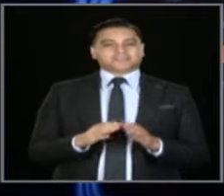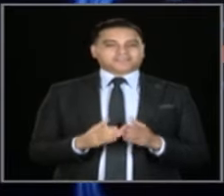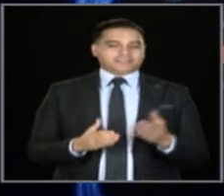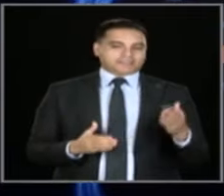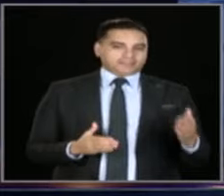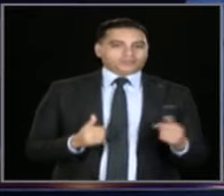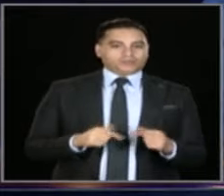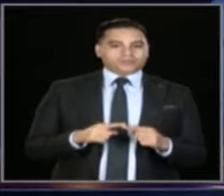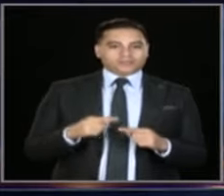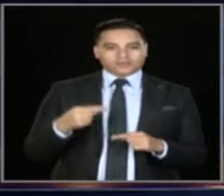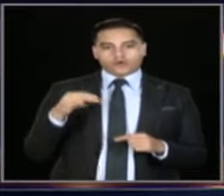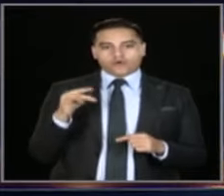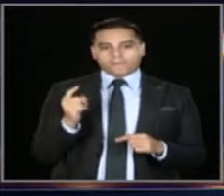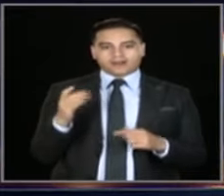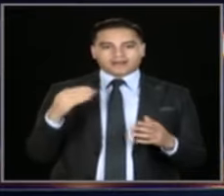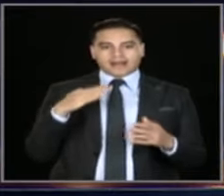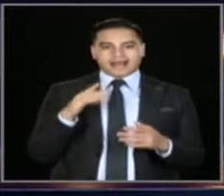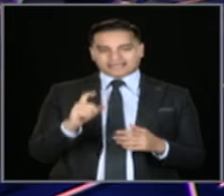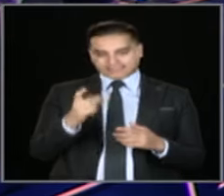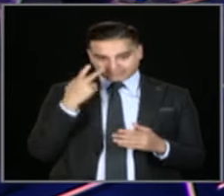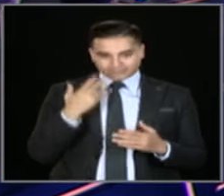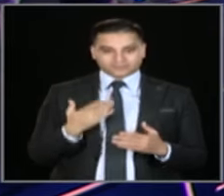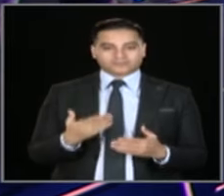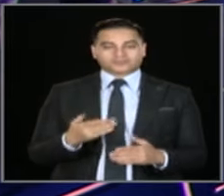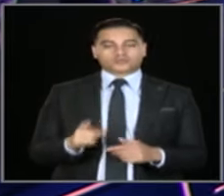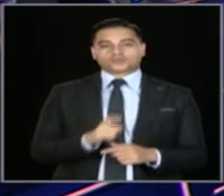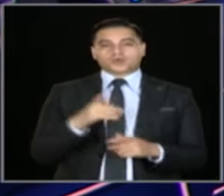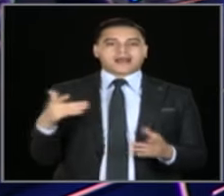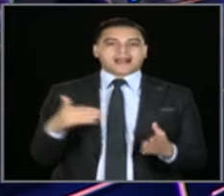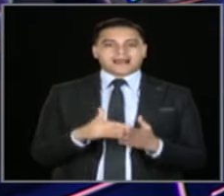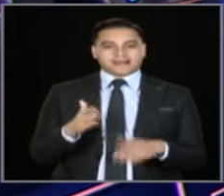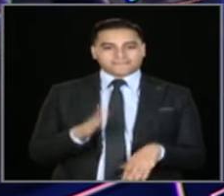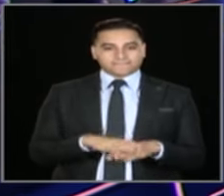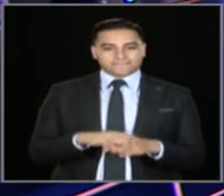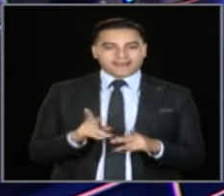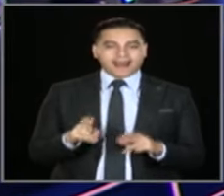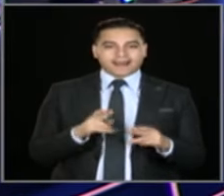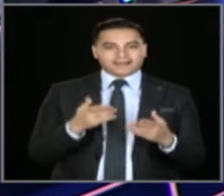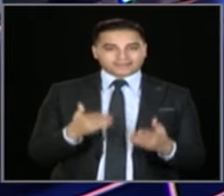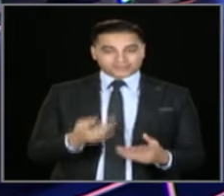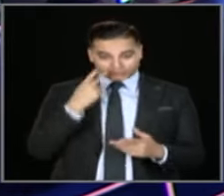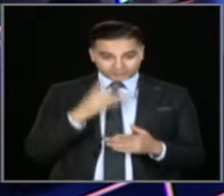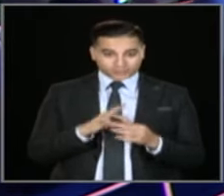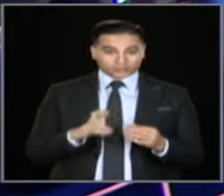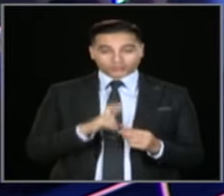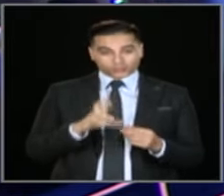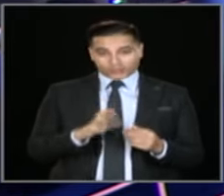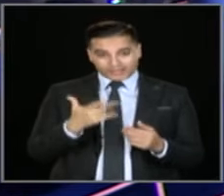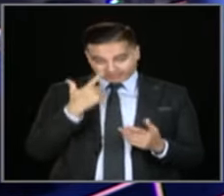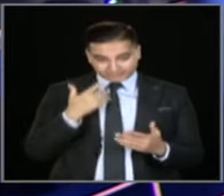جودزيلا. عمر حسن، تفضل يا عمر. السؤال الأخير في الحلقة، وهنشوف موضوع السؤال